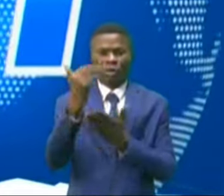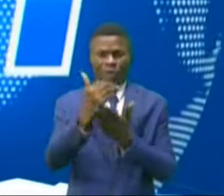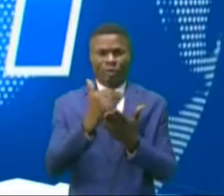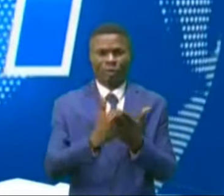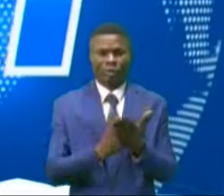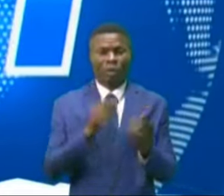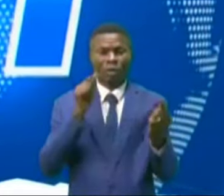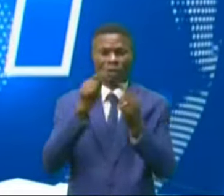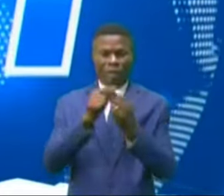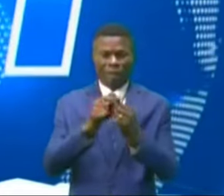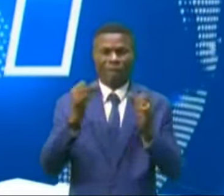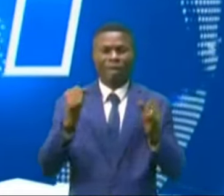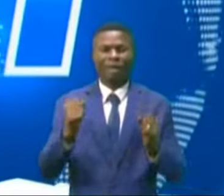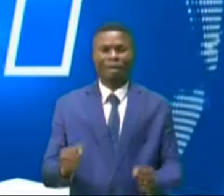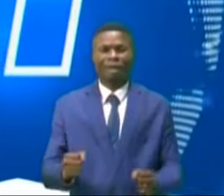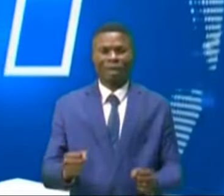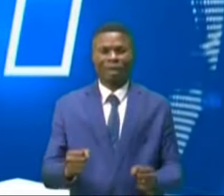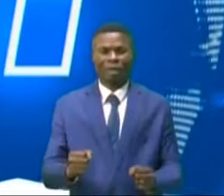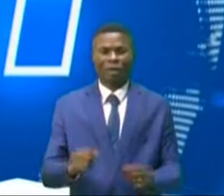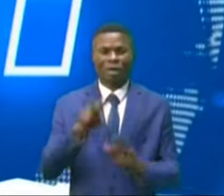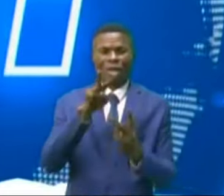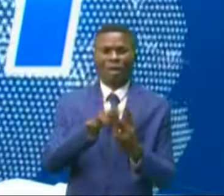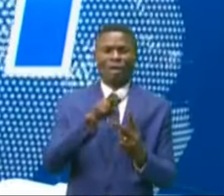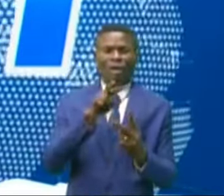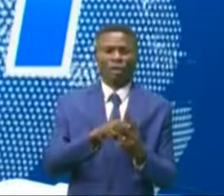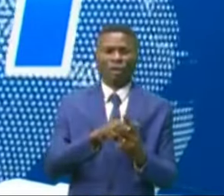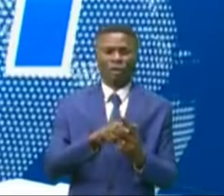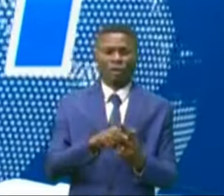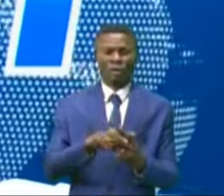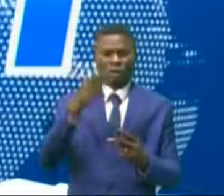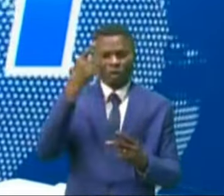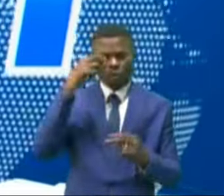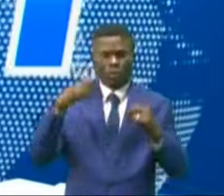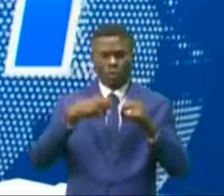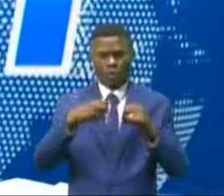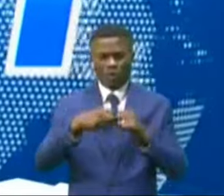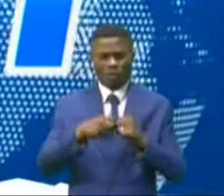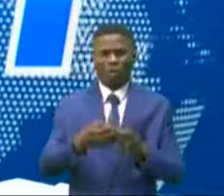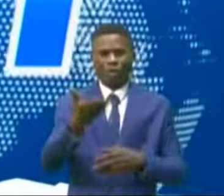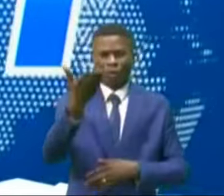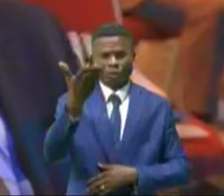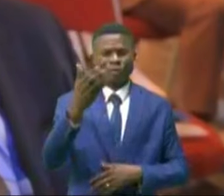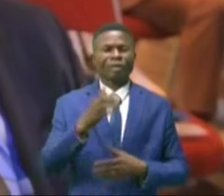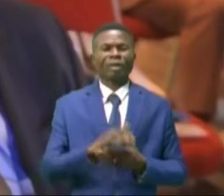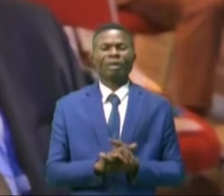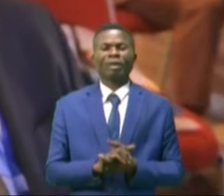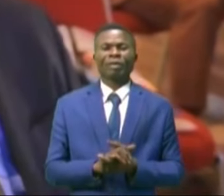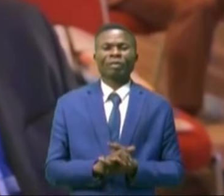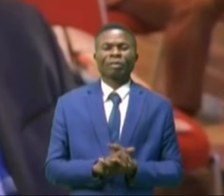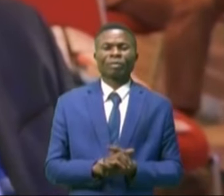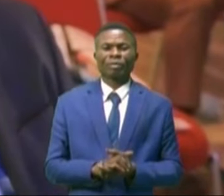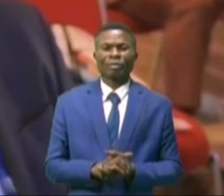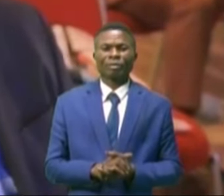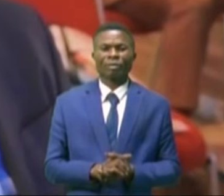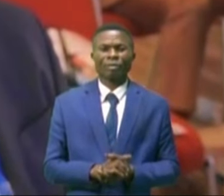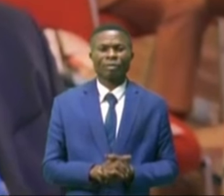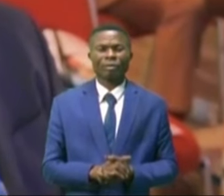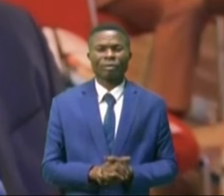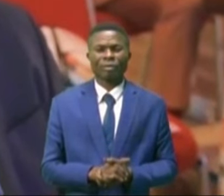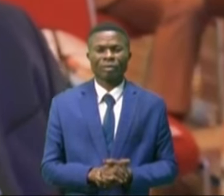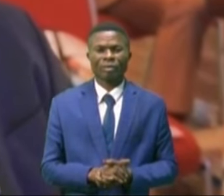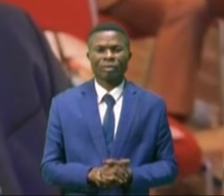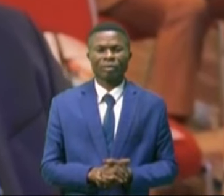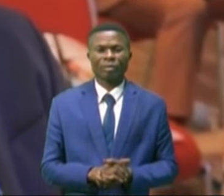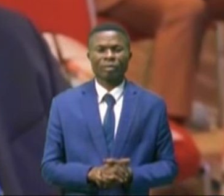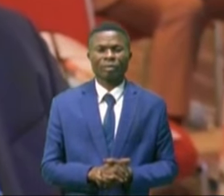dans le but de stabiliser l'approvisionnement en électricité. Reportage. Les experts en énergie, en mine